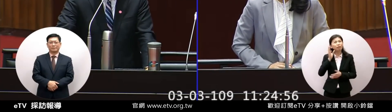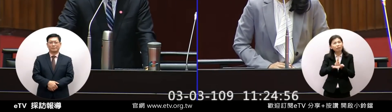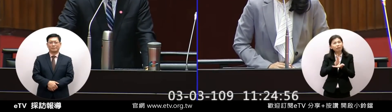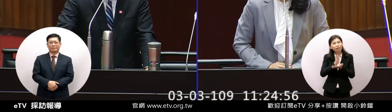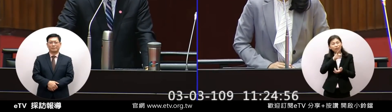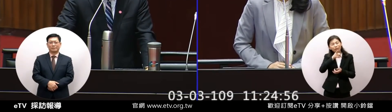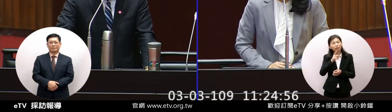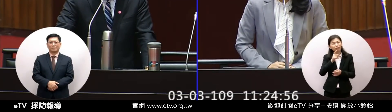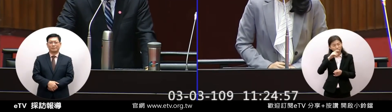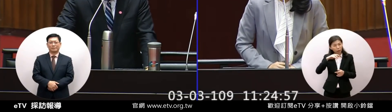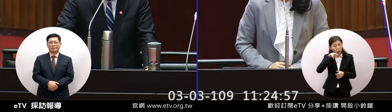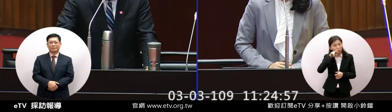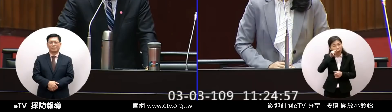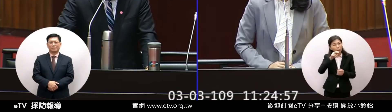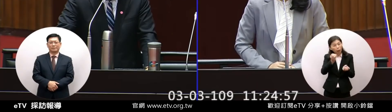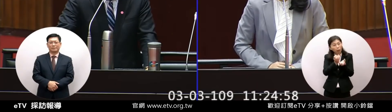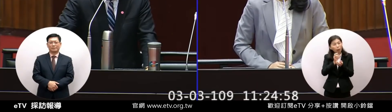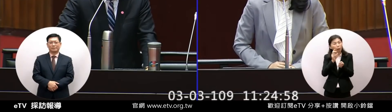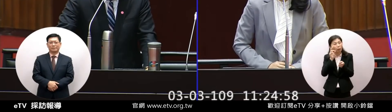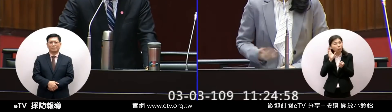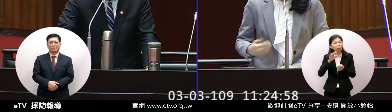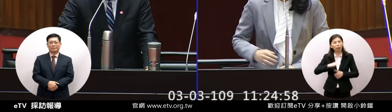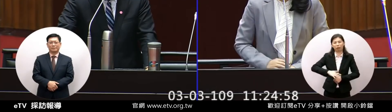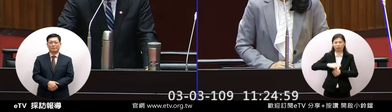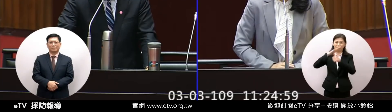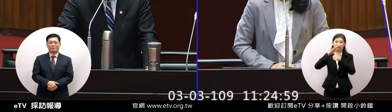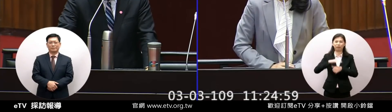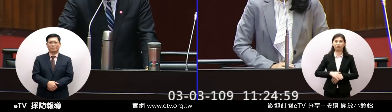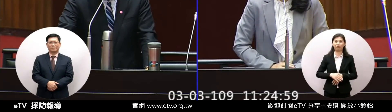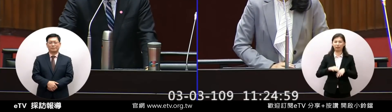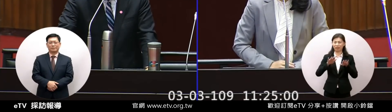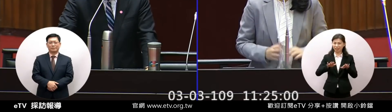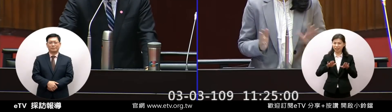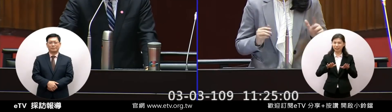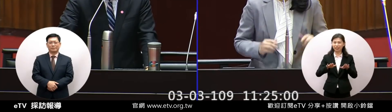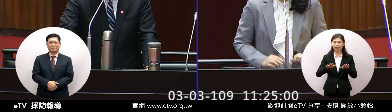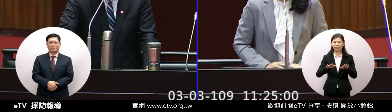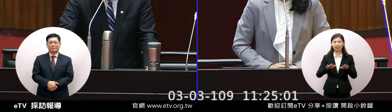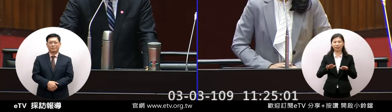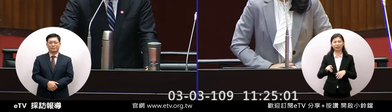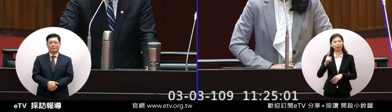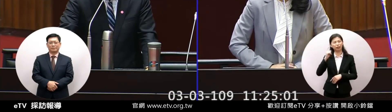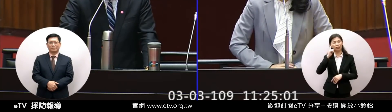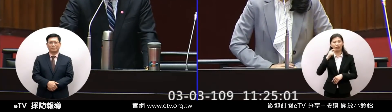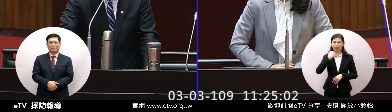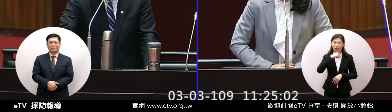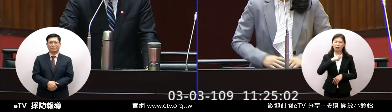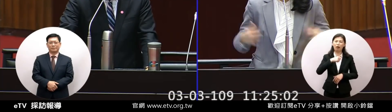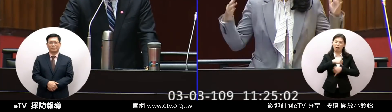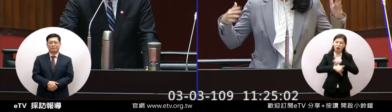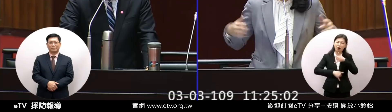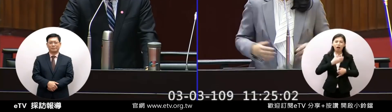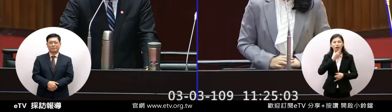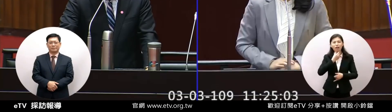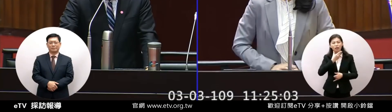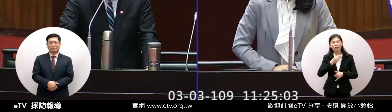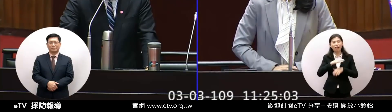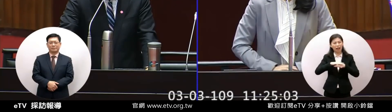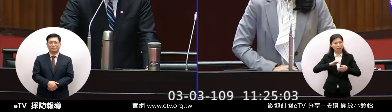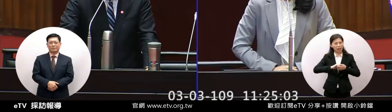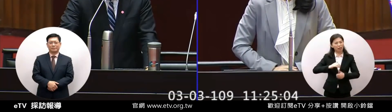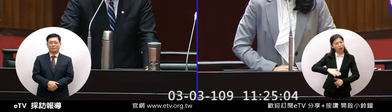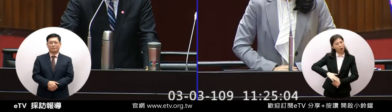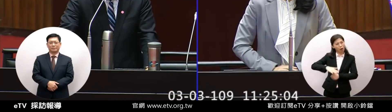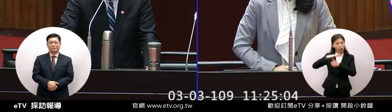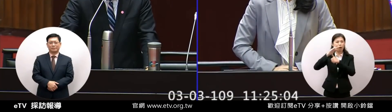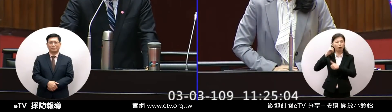的。对，就是我觉得说我今天能够在就是这么幸福这么安定的台湾能够长得这么大，其实